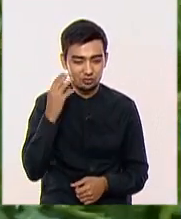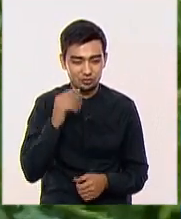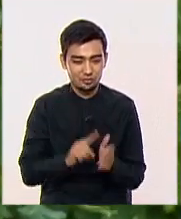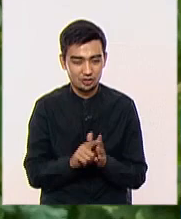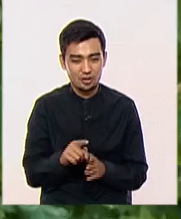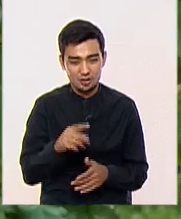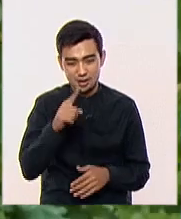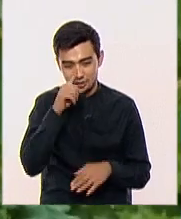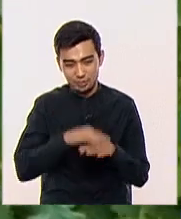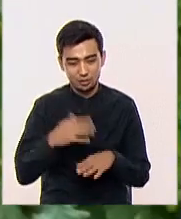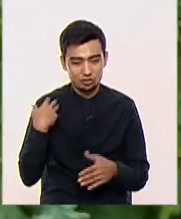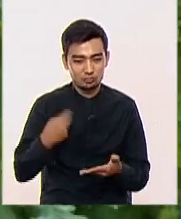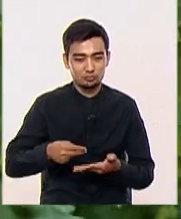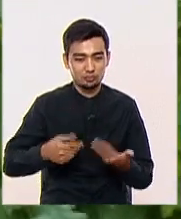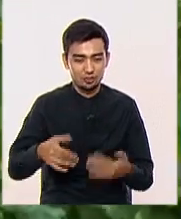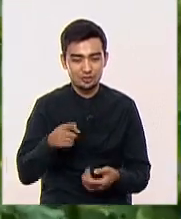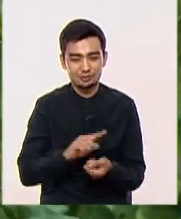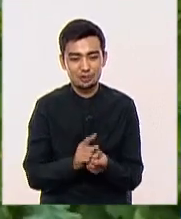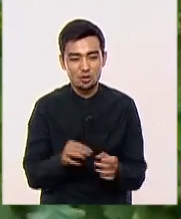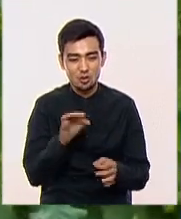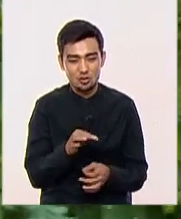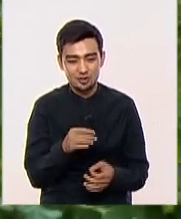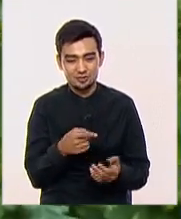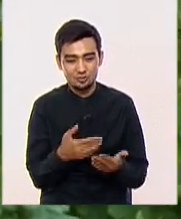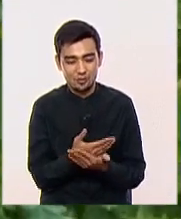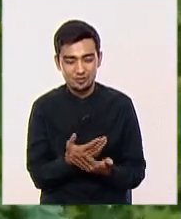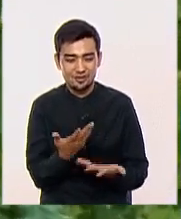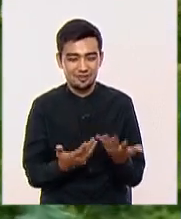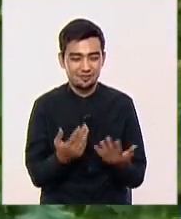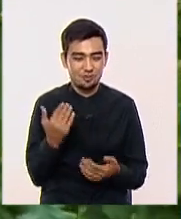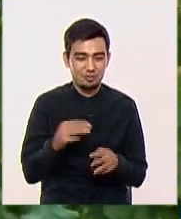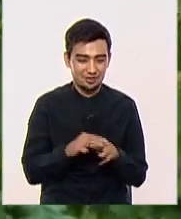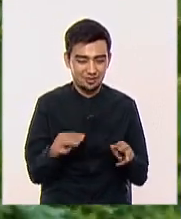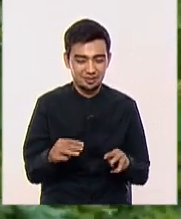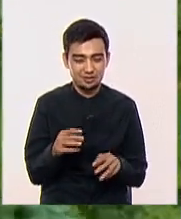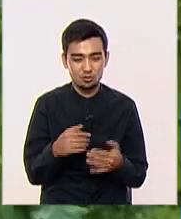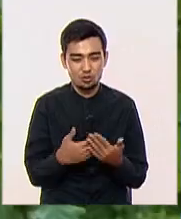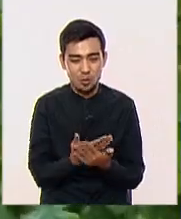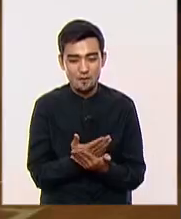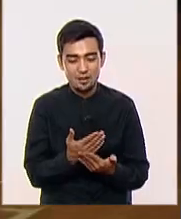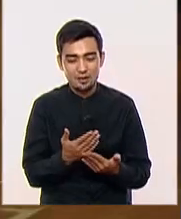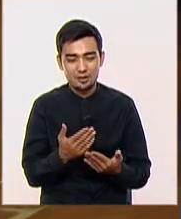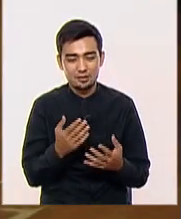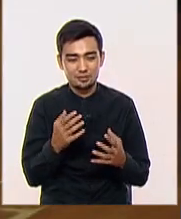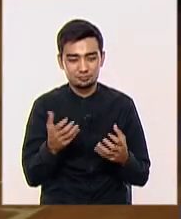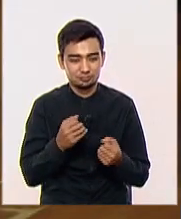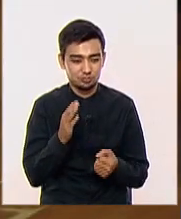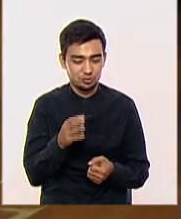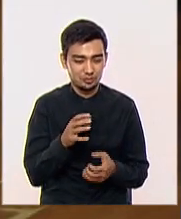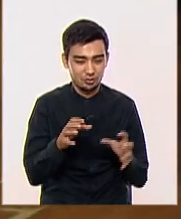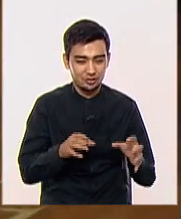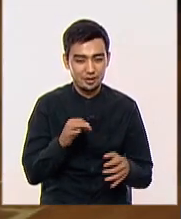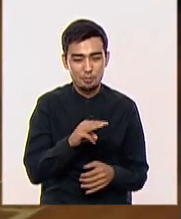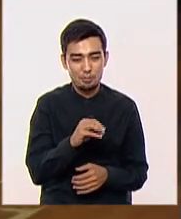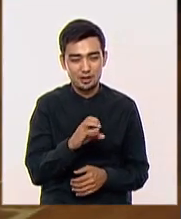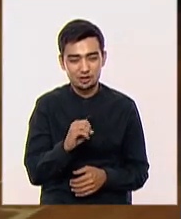басшысы қол қойған. Енгізілген түзетулерге сай ақпарат және қоғамдық даму министрлігі жаңа өкілеттіктер алады. Оның ішінде мессенджерлер